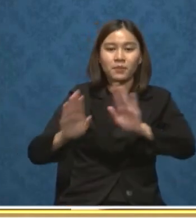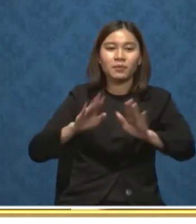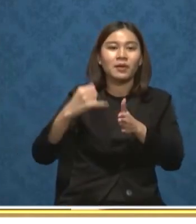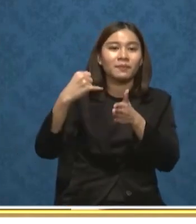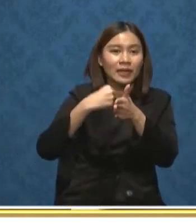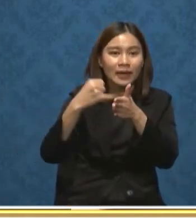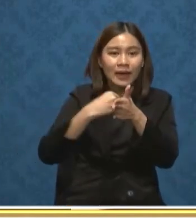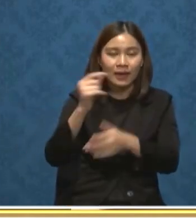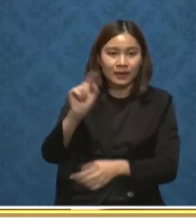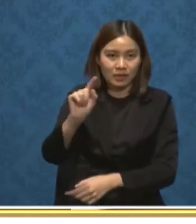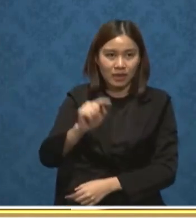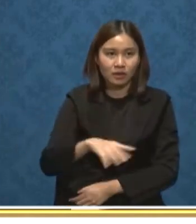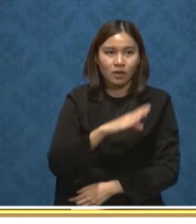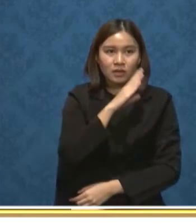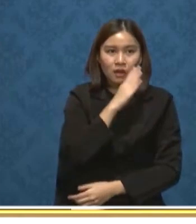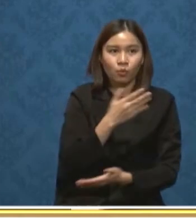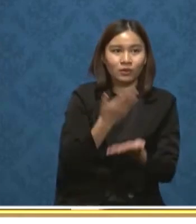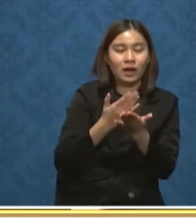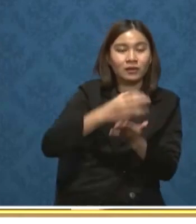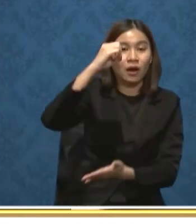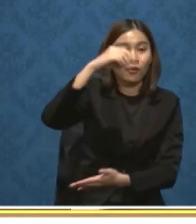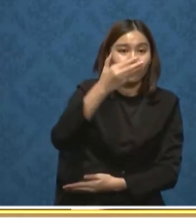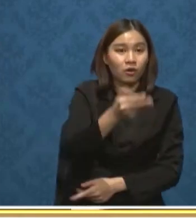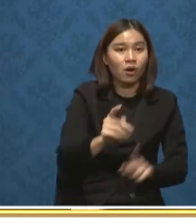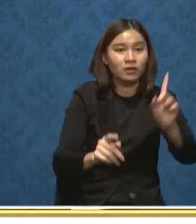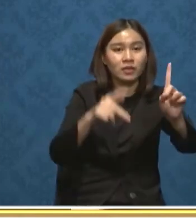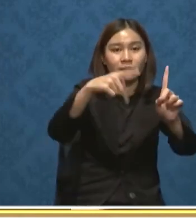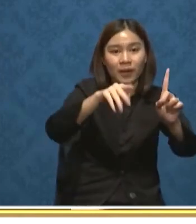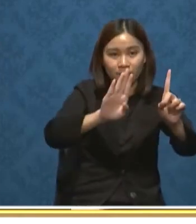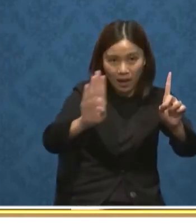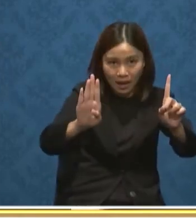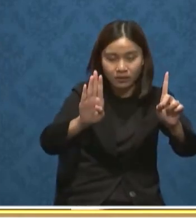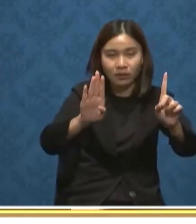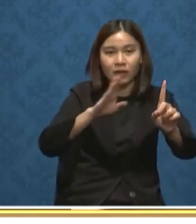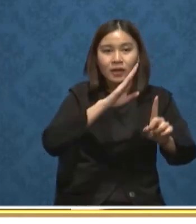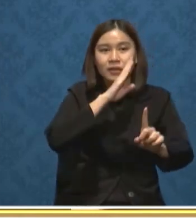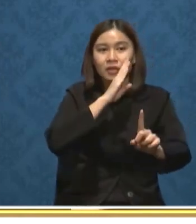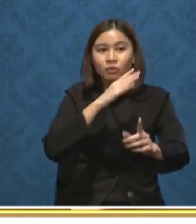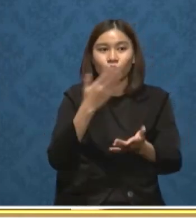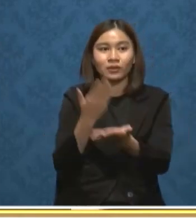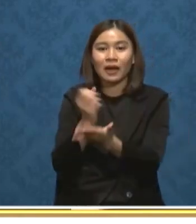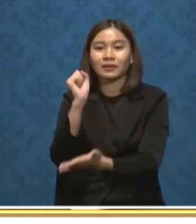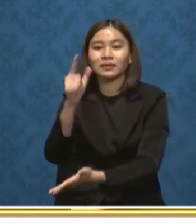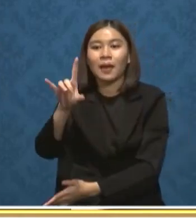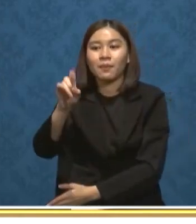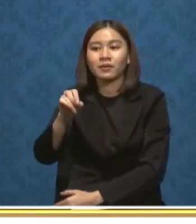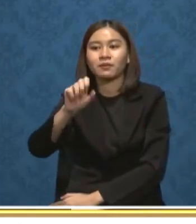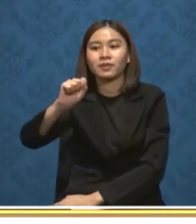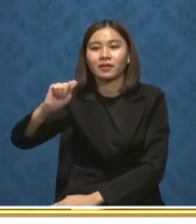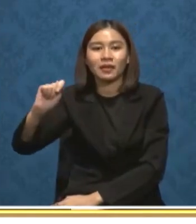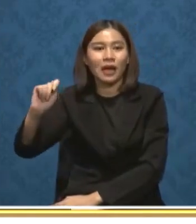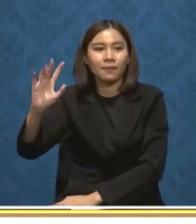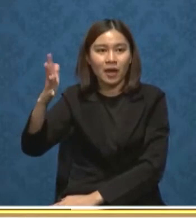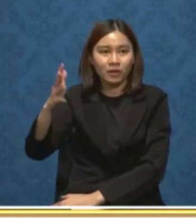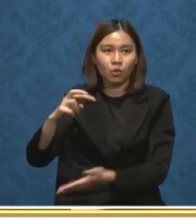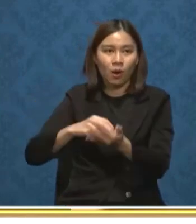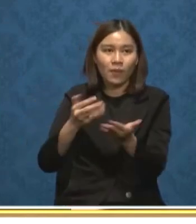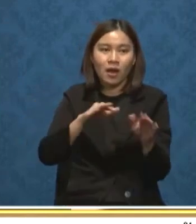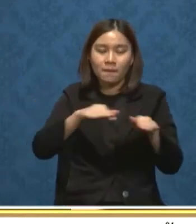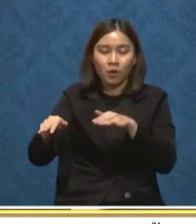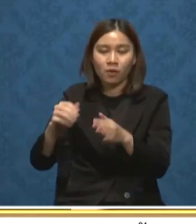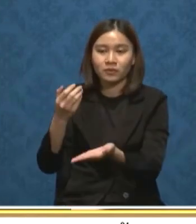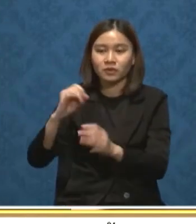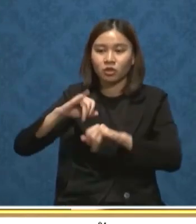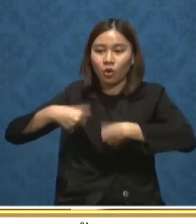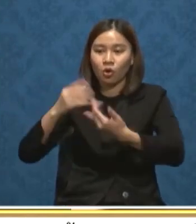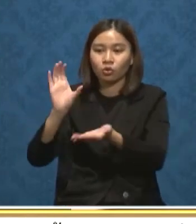ตประทานถ้าเกิข้าไของท่าน 1,000 บาทถ้าไม่ต้องจ่าย 80 สนใสถพร้อมจ่ายให้เสือนอนก